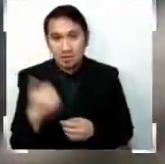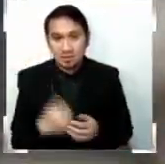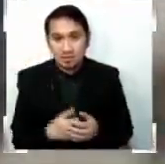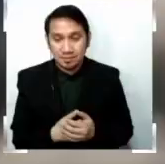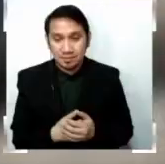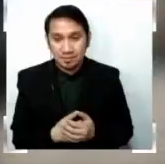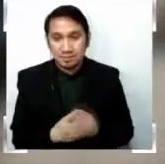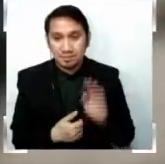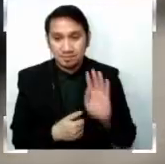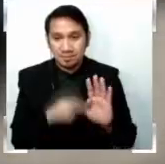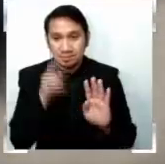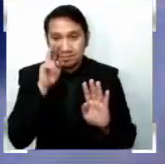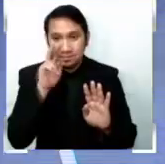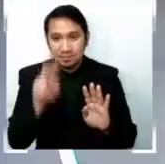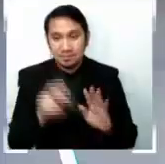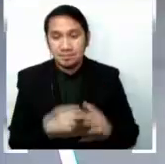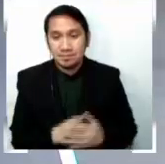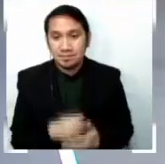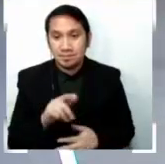inyong saksi.